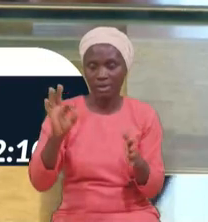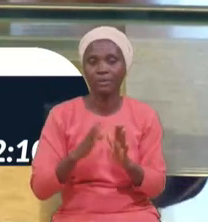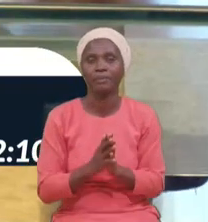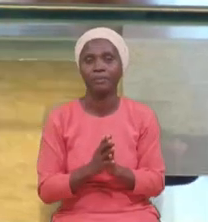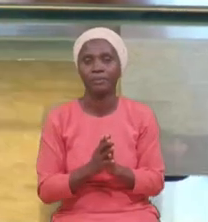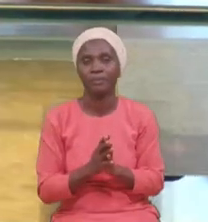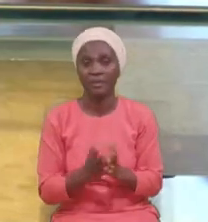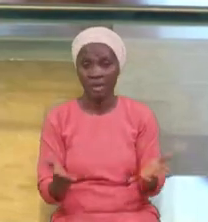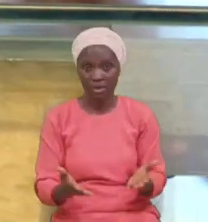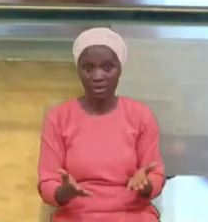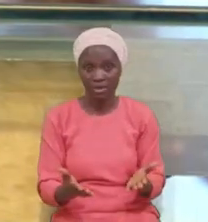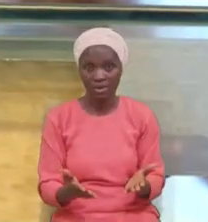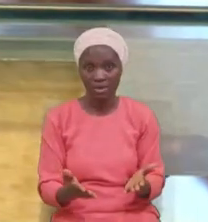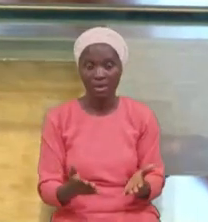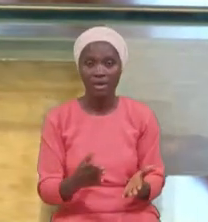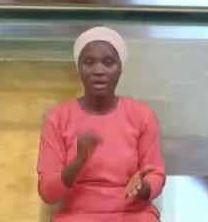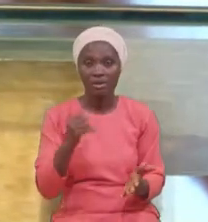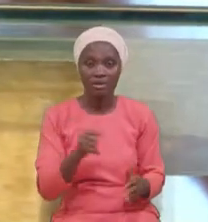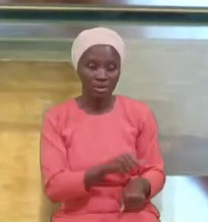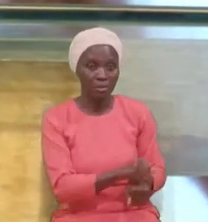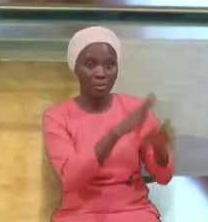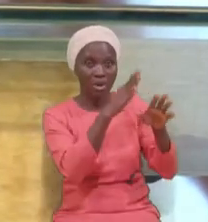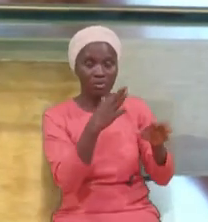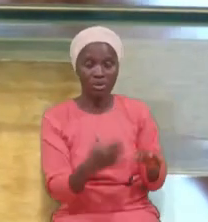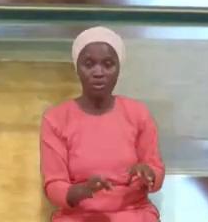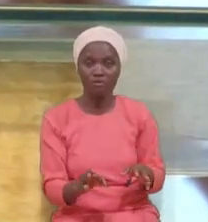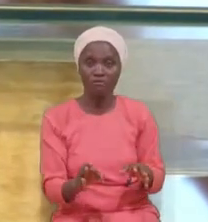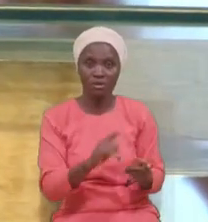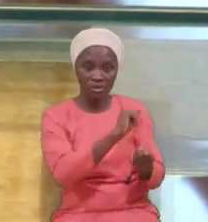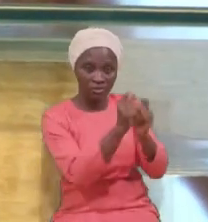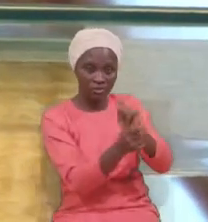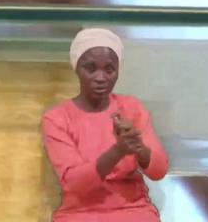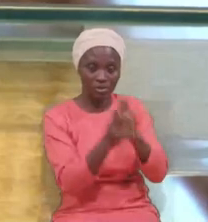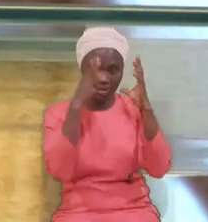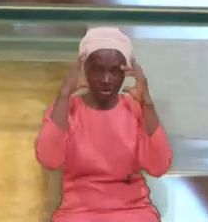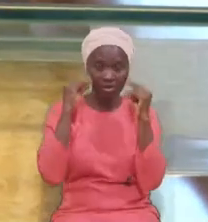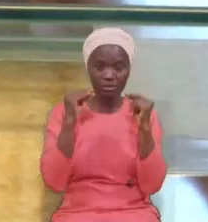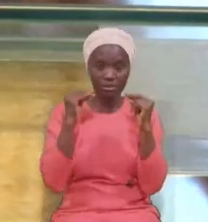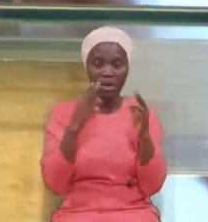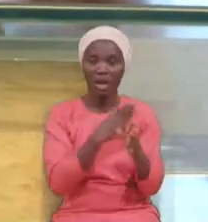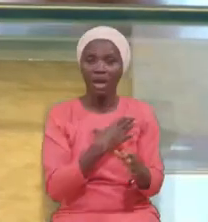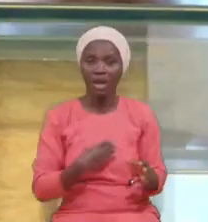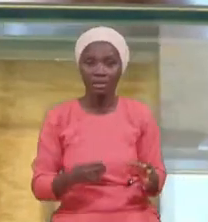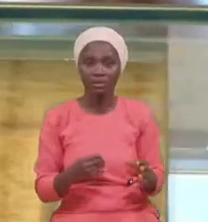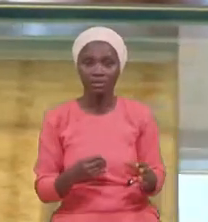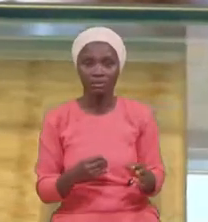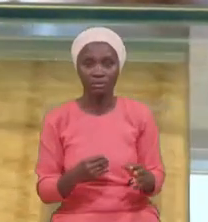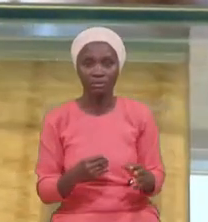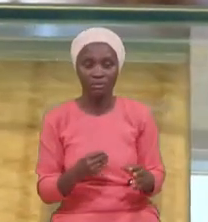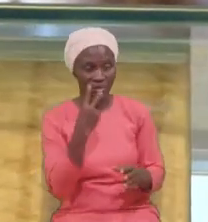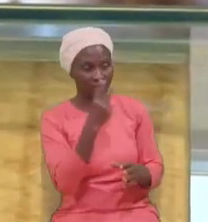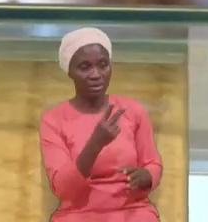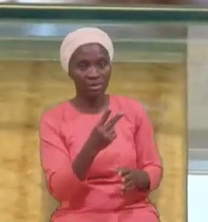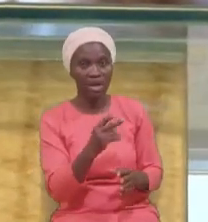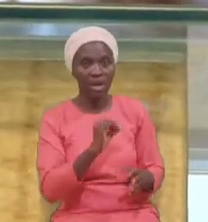Matthieu 17, verset 9. Voici la montagne, voici l'expérience à la montagne de